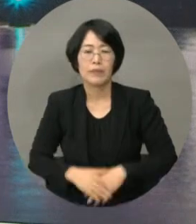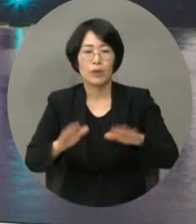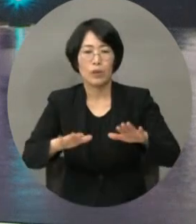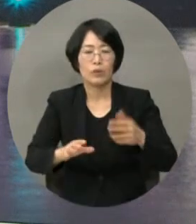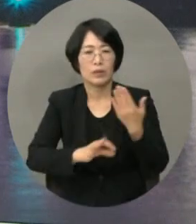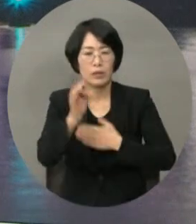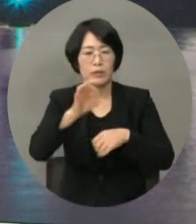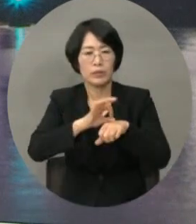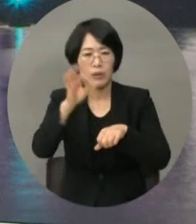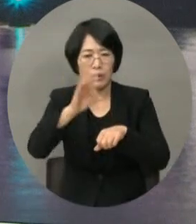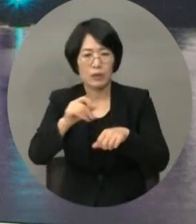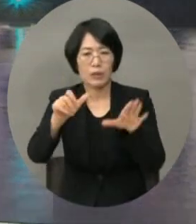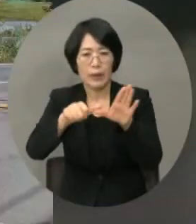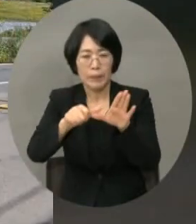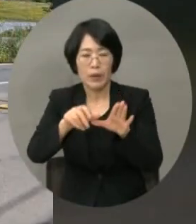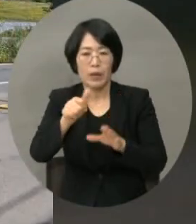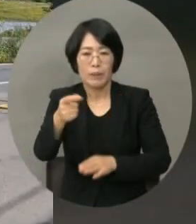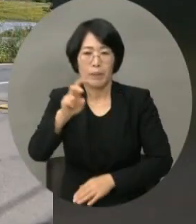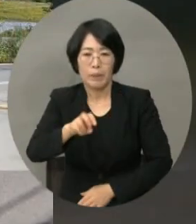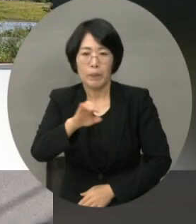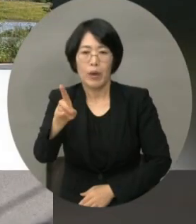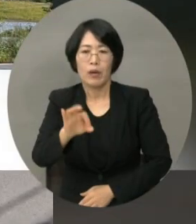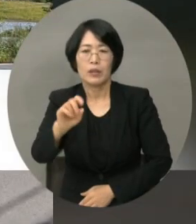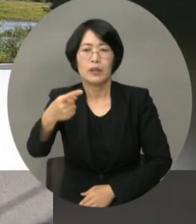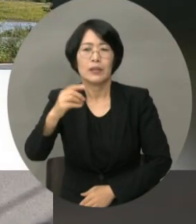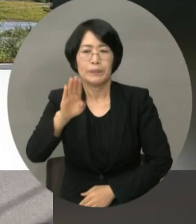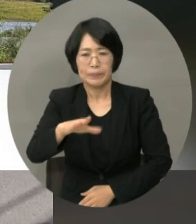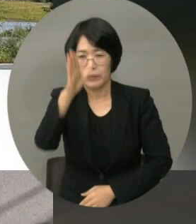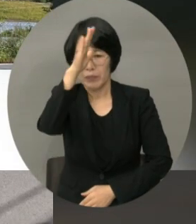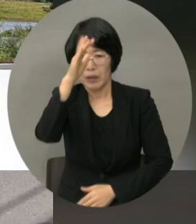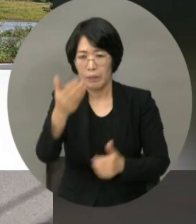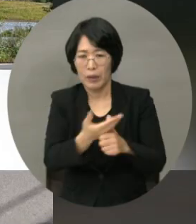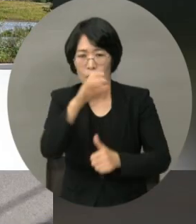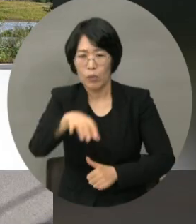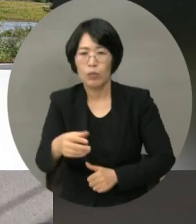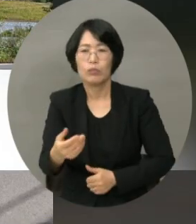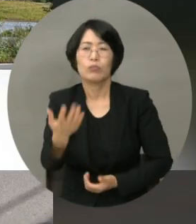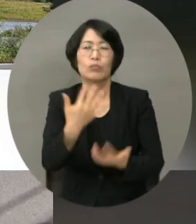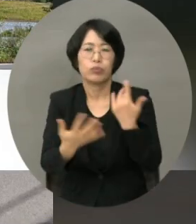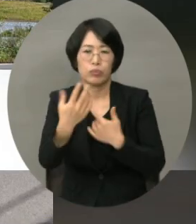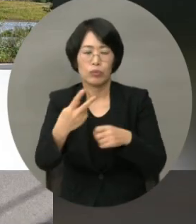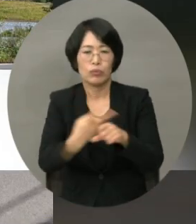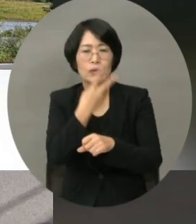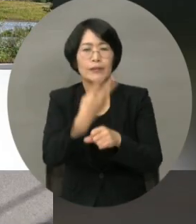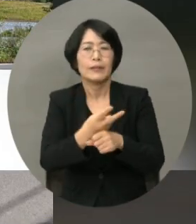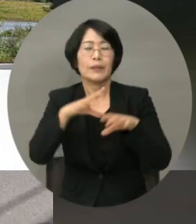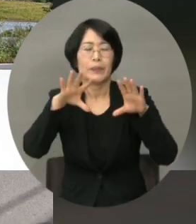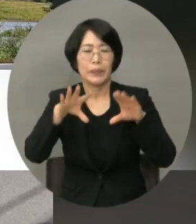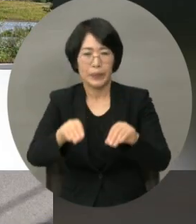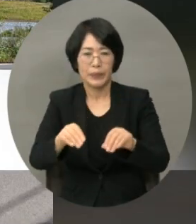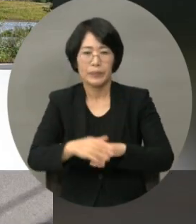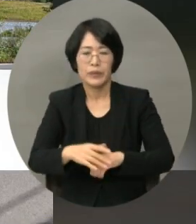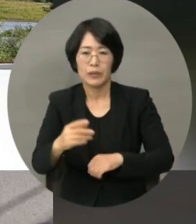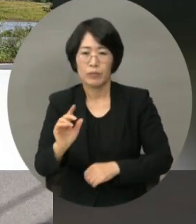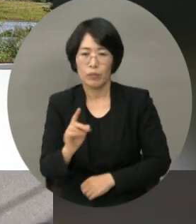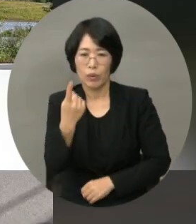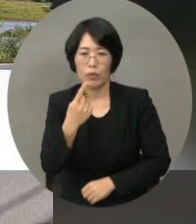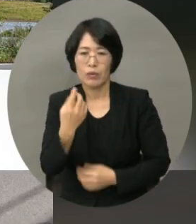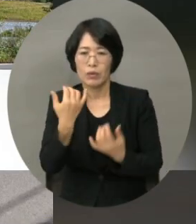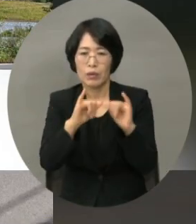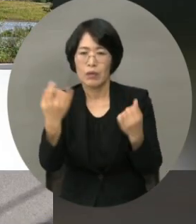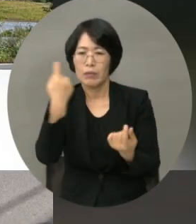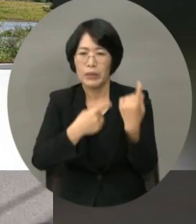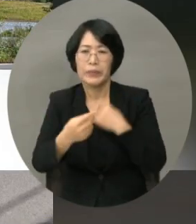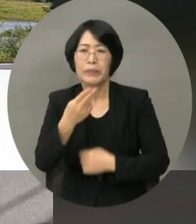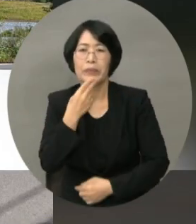오늘 오전 10시쯤 한 평군 한평의 한 양계장에서 불이나 두시간 반만에 꺼졌습니다이 불로 인명 피해는